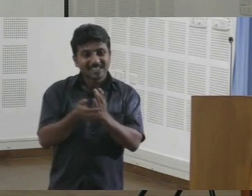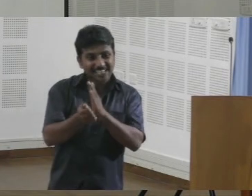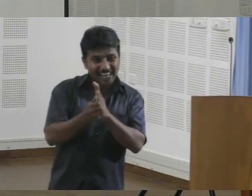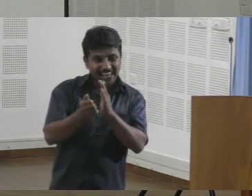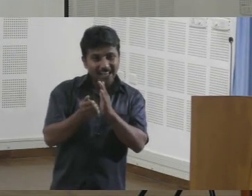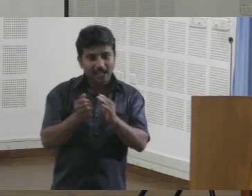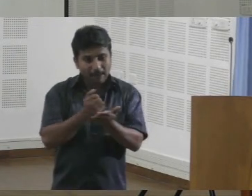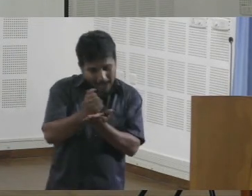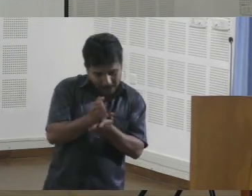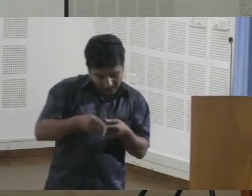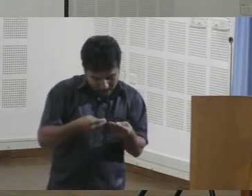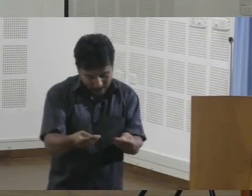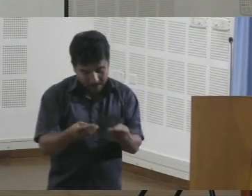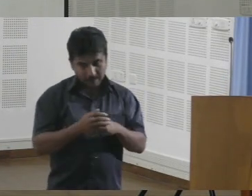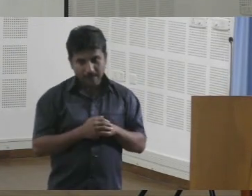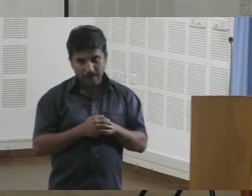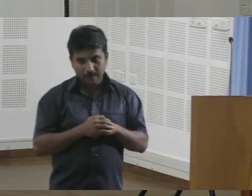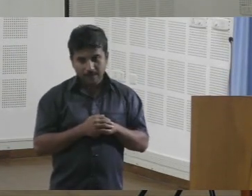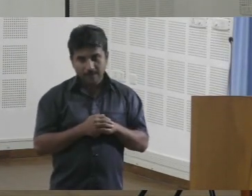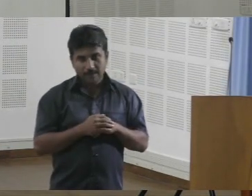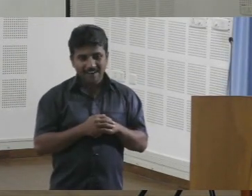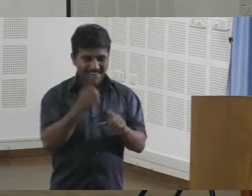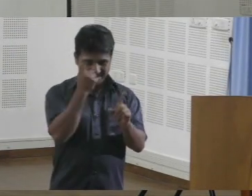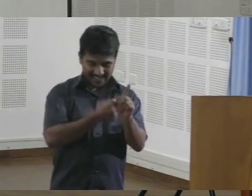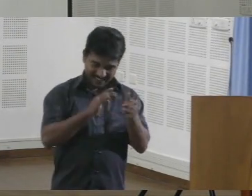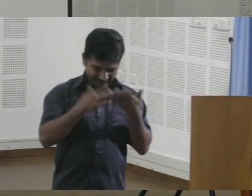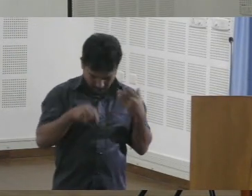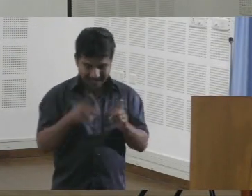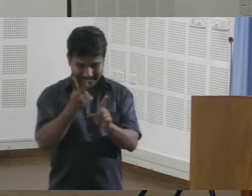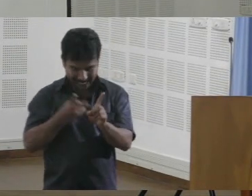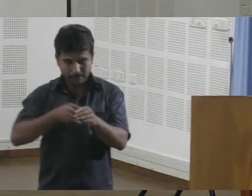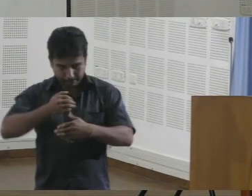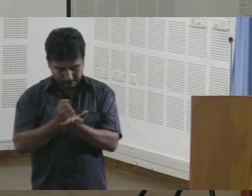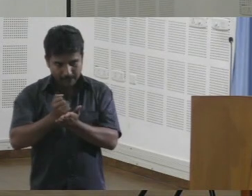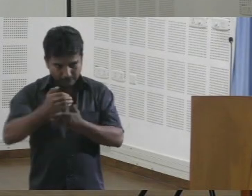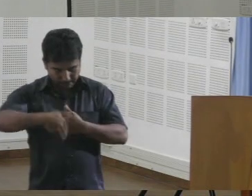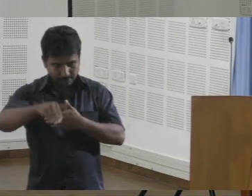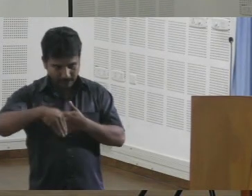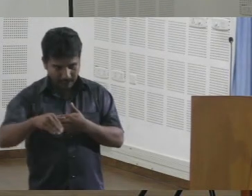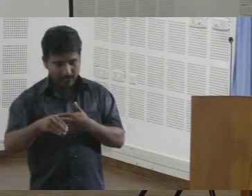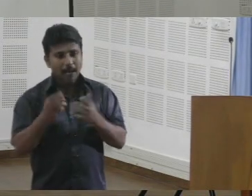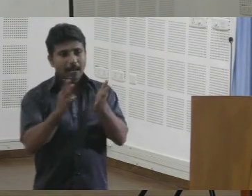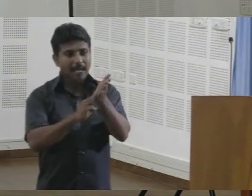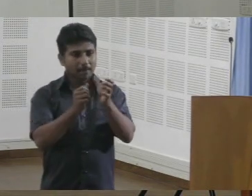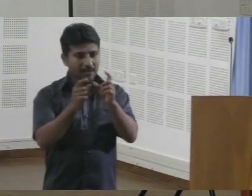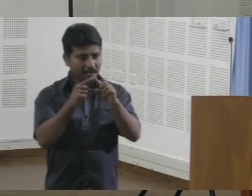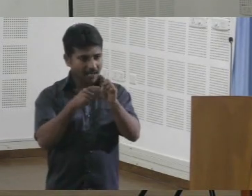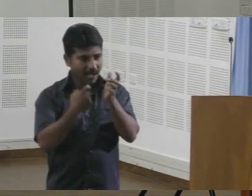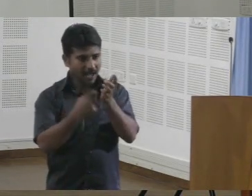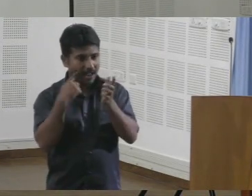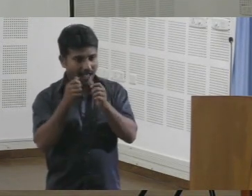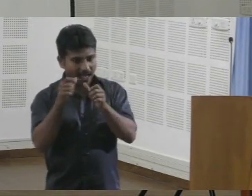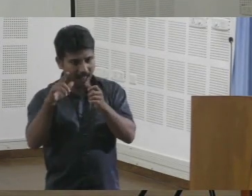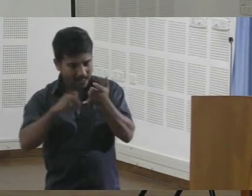അപ്പോൾ അതിൻ്റെയും ഇപ്പോൾ ഇത് നടന്നു. അപ്പോൾ ഫസ്റ്റ് ഇയർ കഴിഞ്ഞു, ഇപ്പോൾ സെക്കൻഡ് ഇയറായി. മെറ്റീരിയൽസ് ഉണ്ടാക്കാനും അങ്ങനെ മീനിങ് ഫുള്ളായിട്ട് ഓരോ